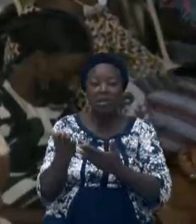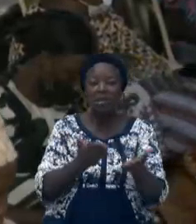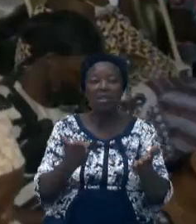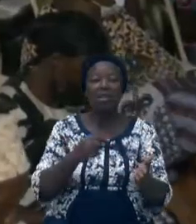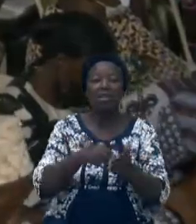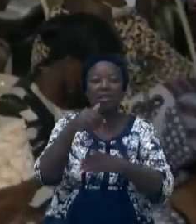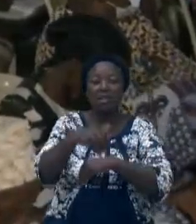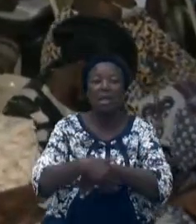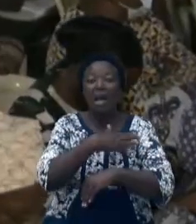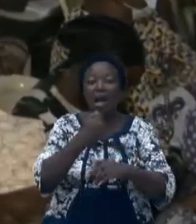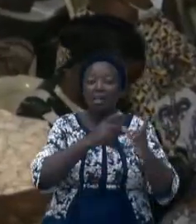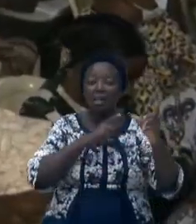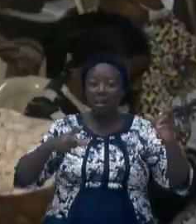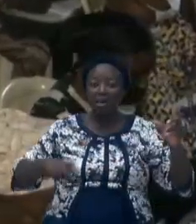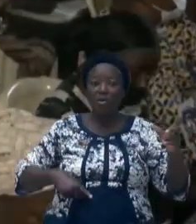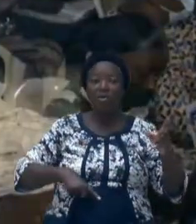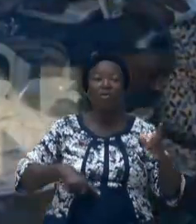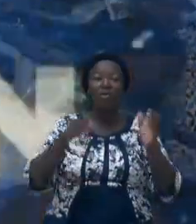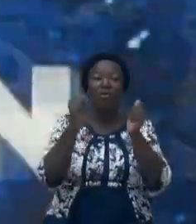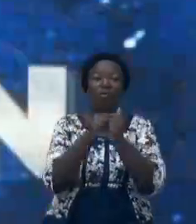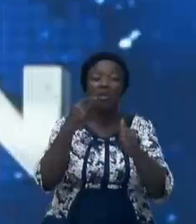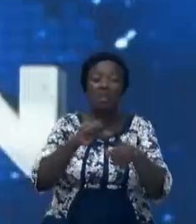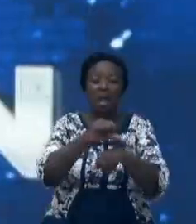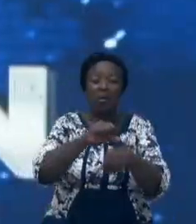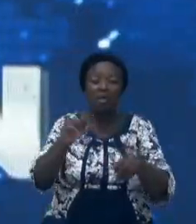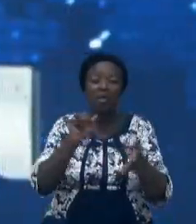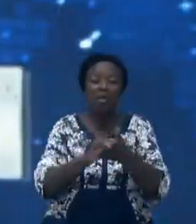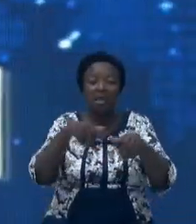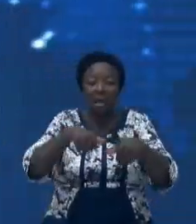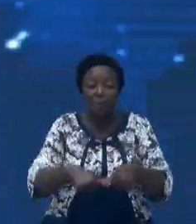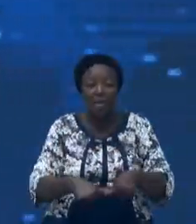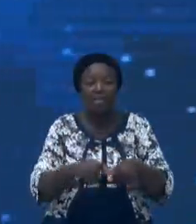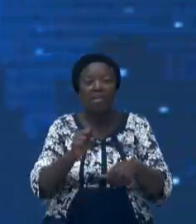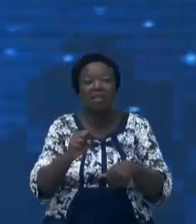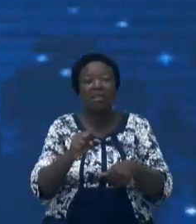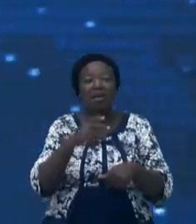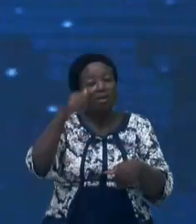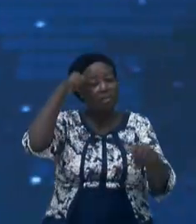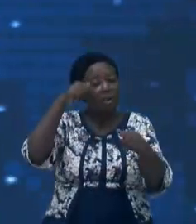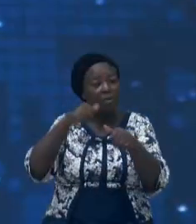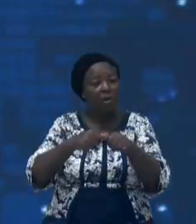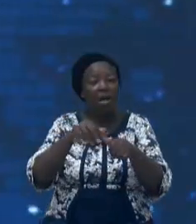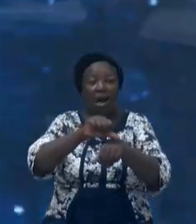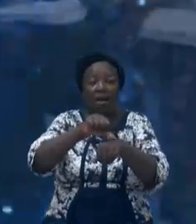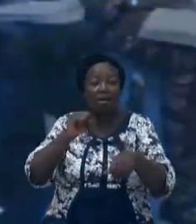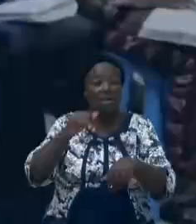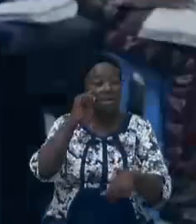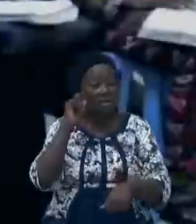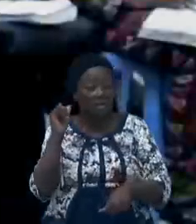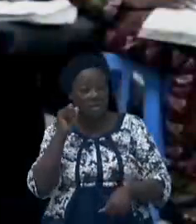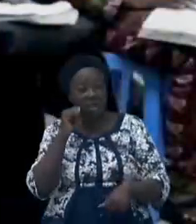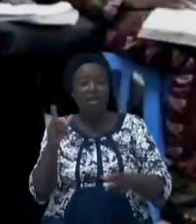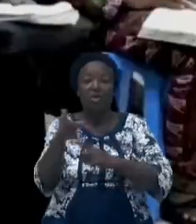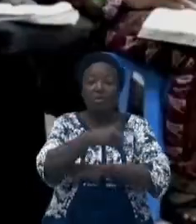tout captifs cette puissance est là ce soir et le seigneur avec l'option qui